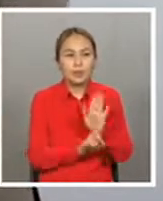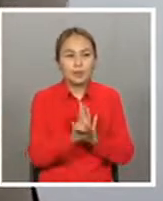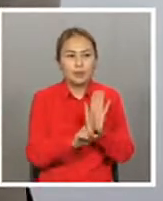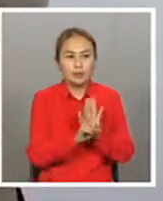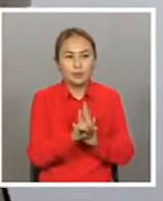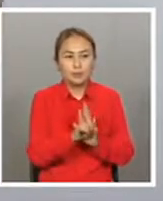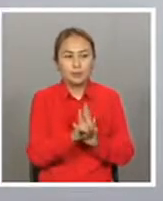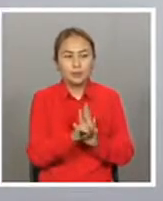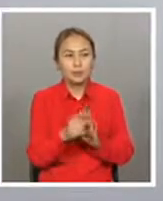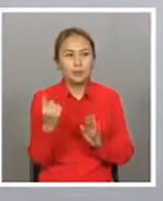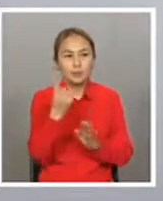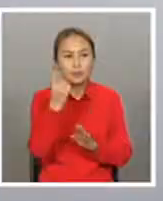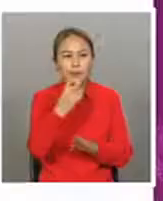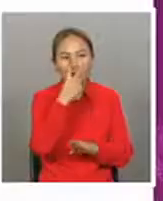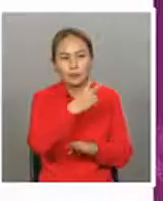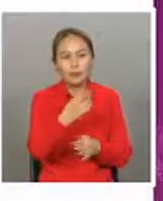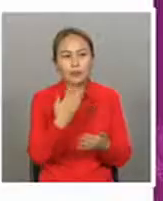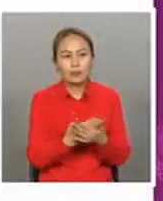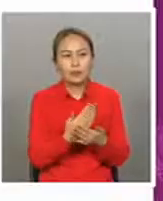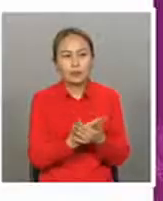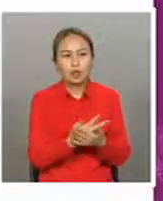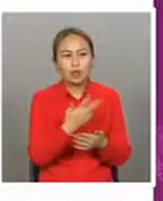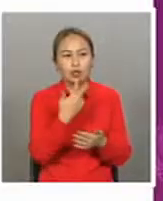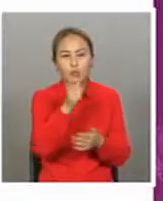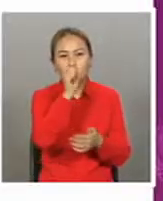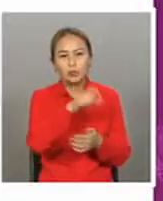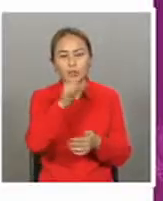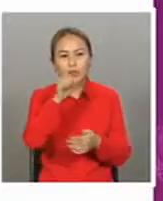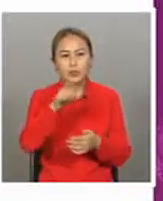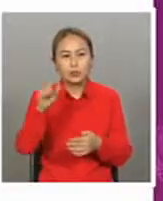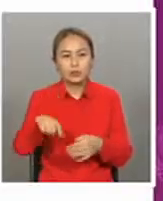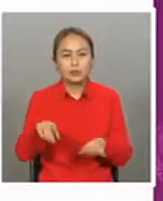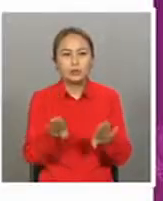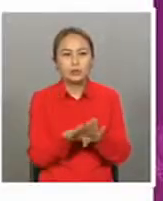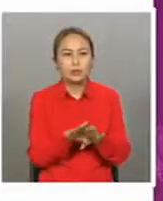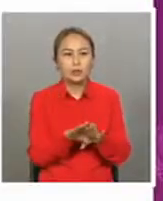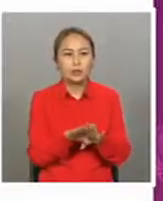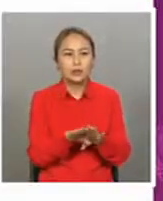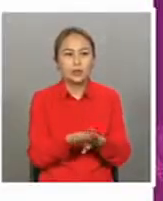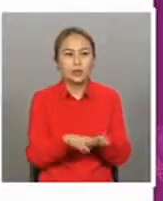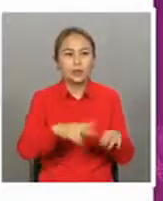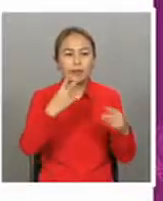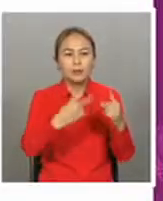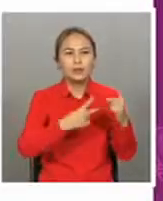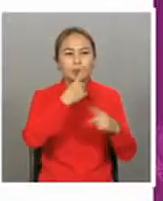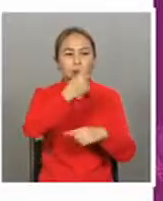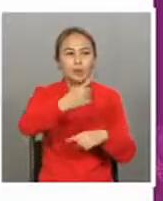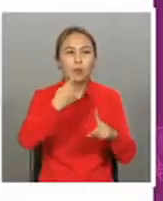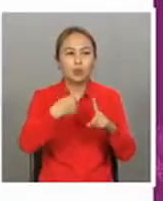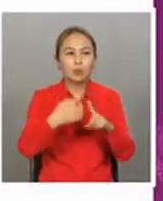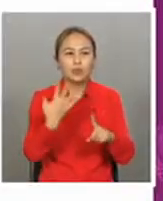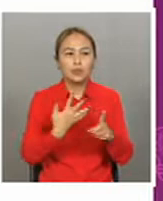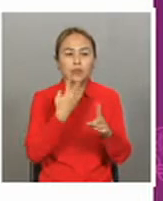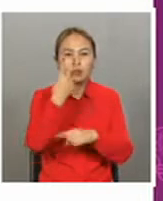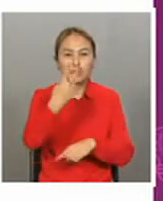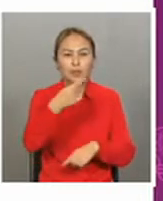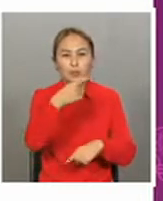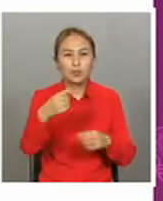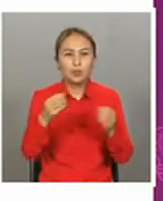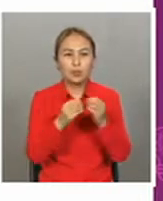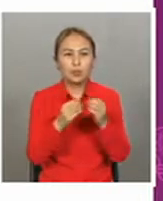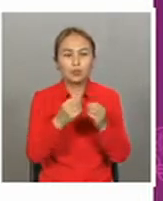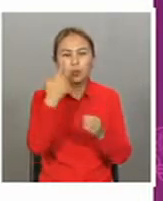Бірінші, мына экрандағы 3 бөлшектің, мінекей, 2-ден 1 мен 5-ден 2-нің қосындысы